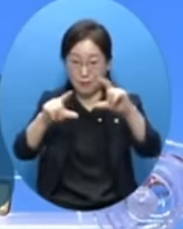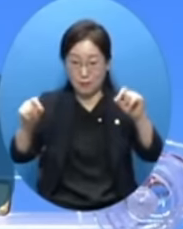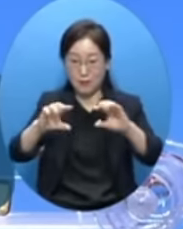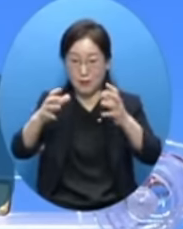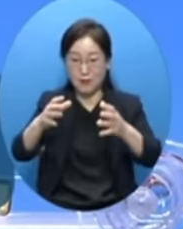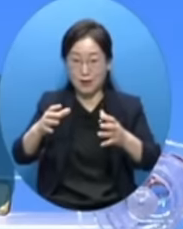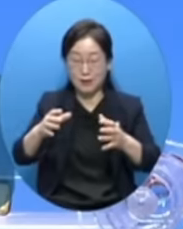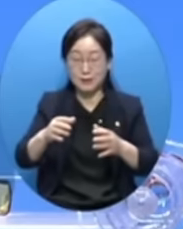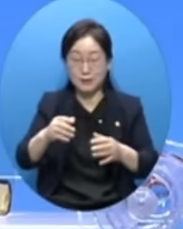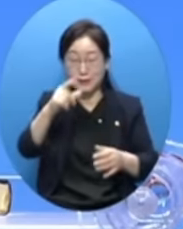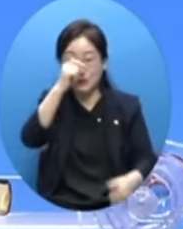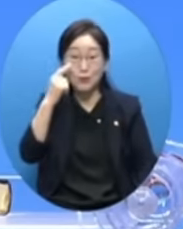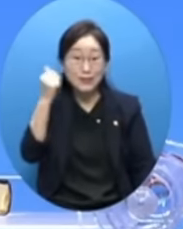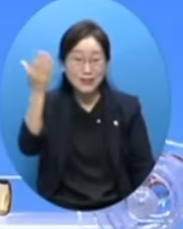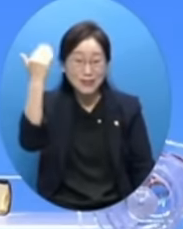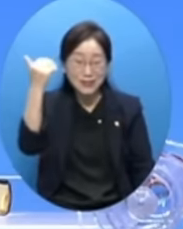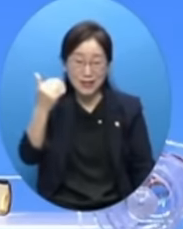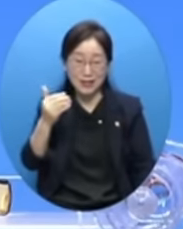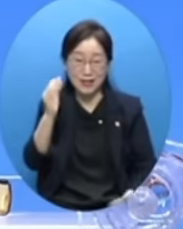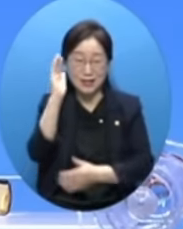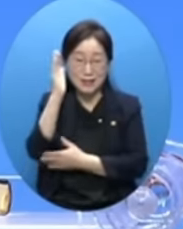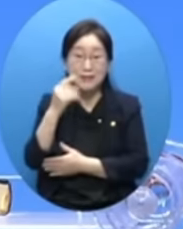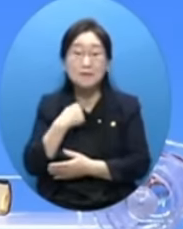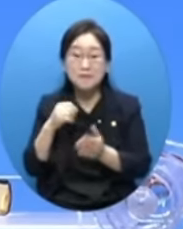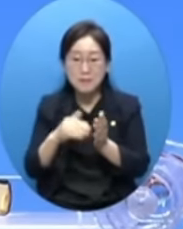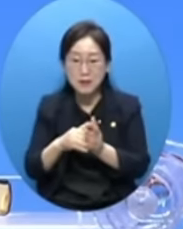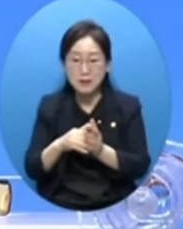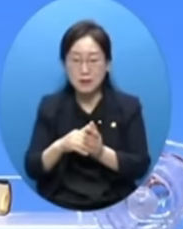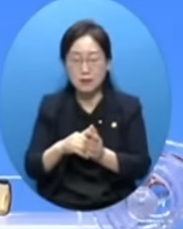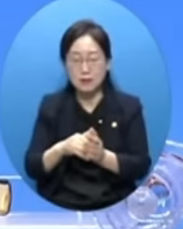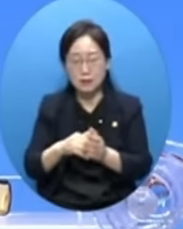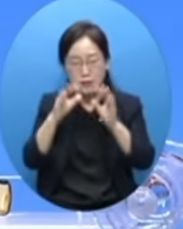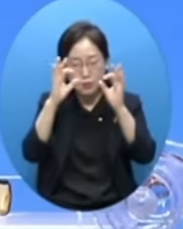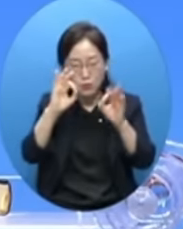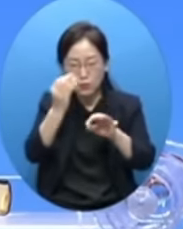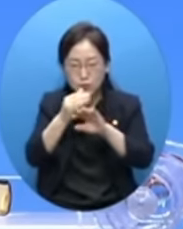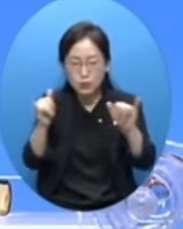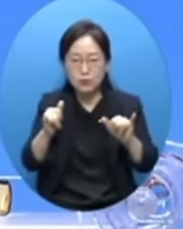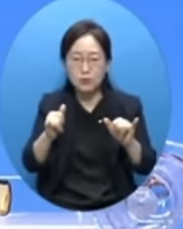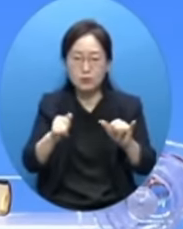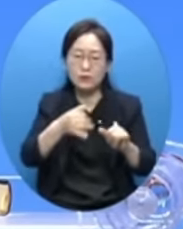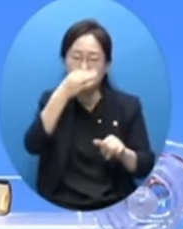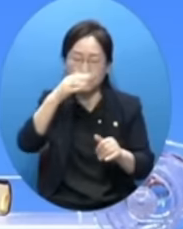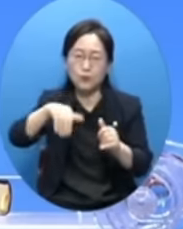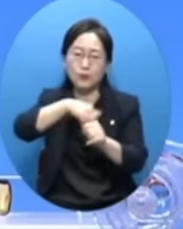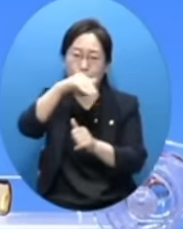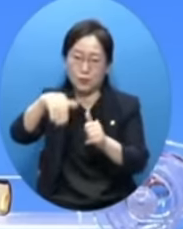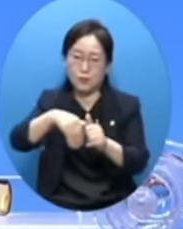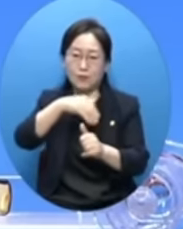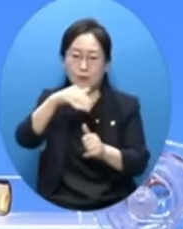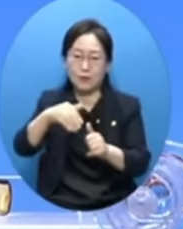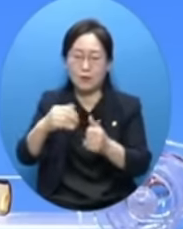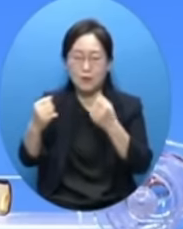목회할 때 많은 성도님들이 정말 힘들고 어려운 상황 속에서 교회에 나와서 늘